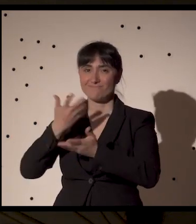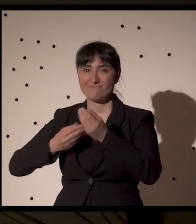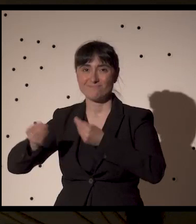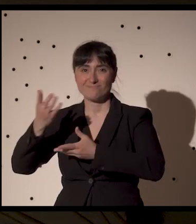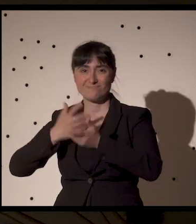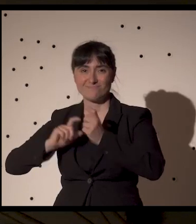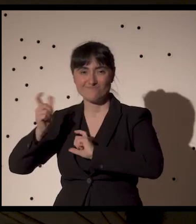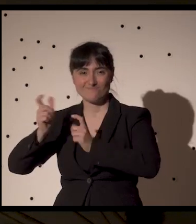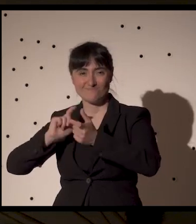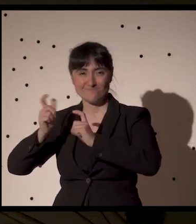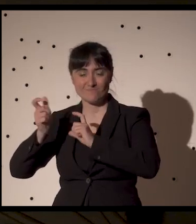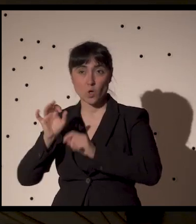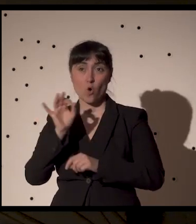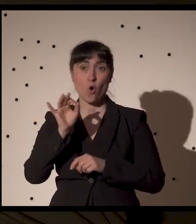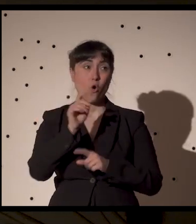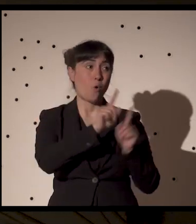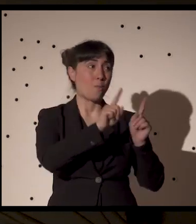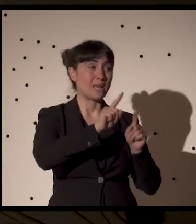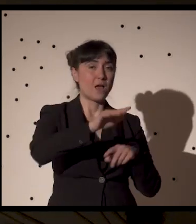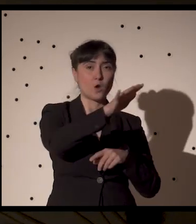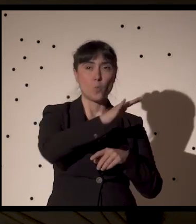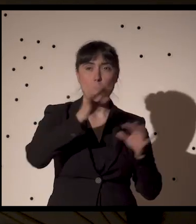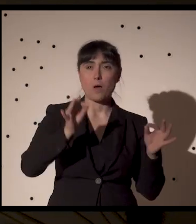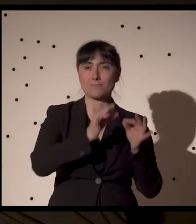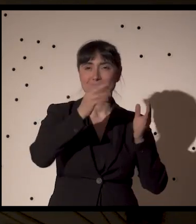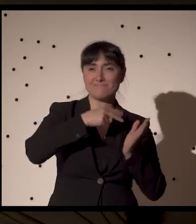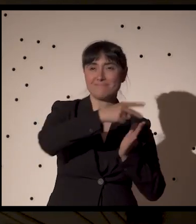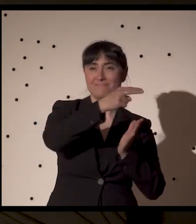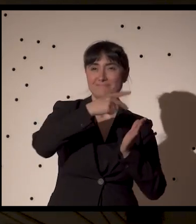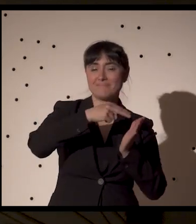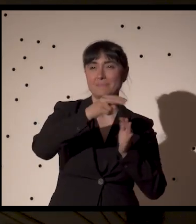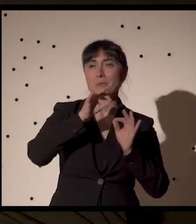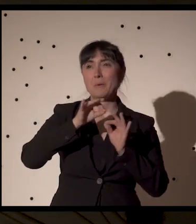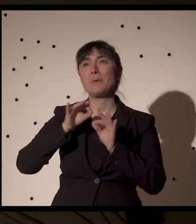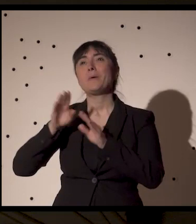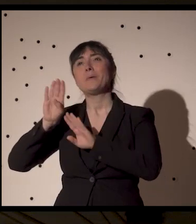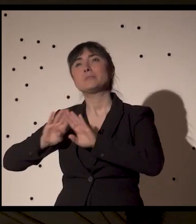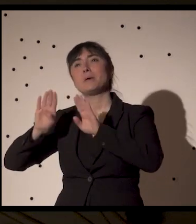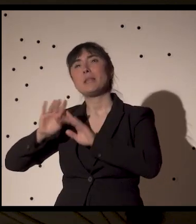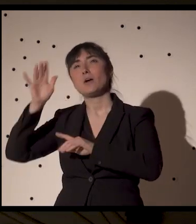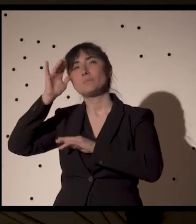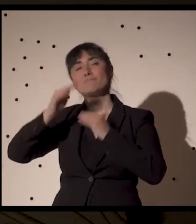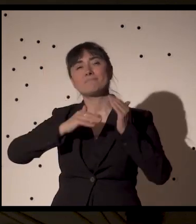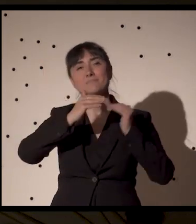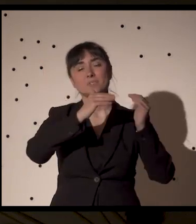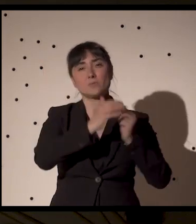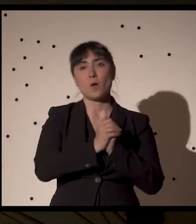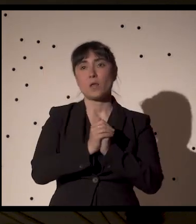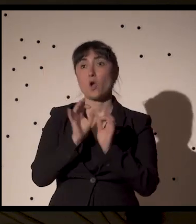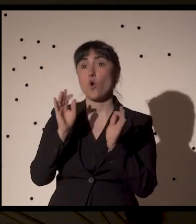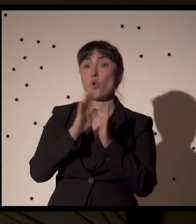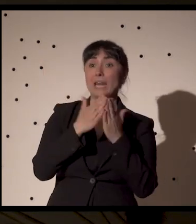stalker le camminate attraverso luoghi di Milano per continuare a riflettere sugli spettacoli le presentazioni di libro di segnalibri